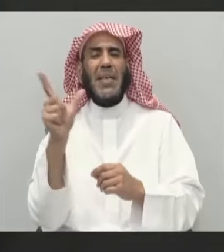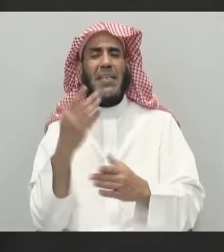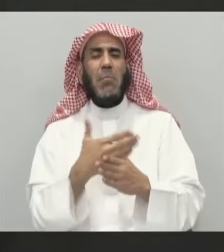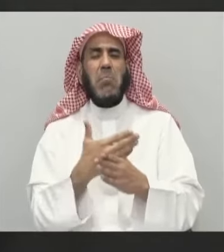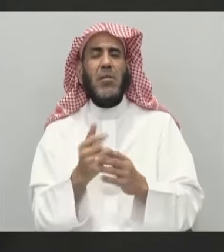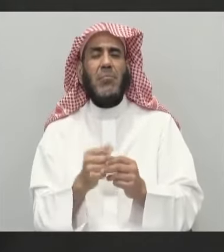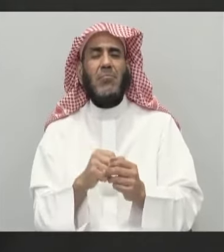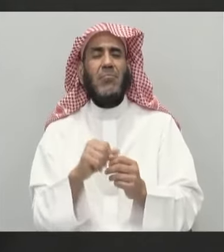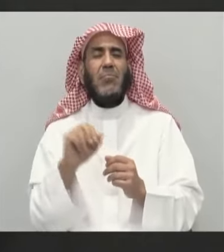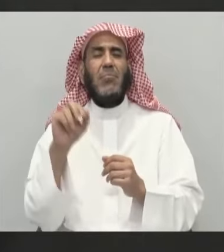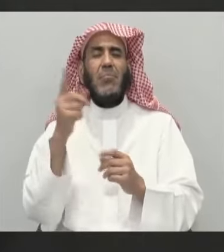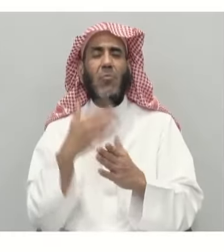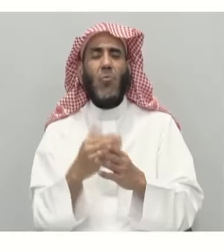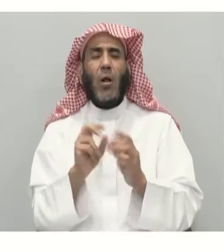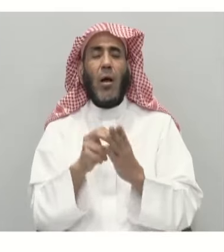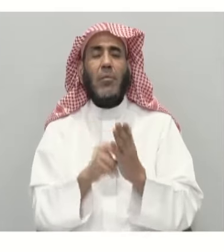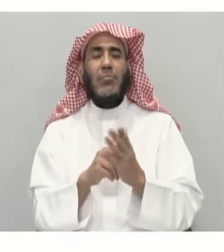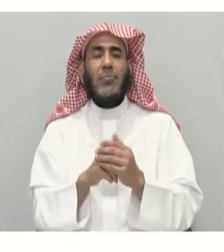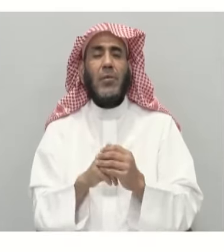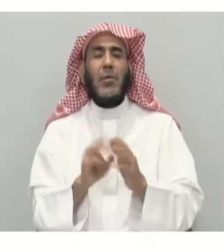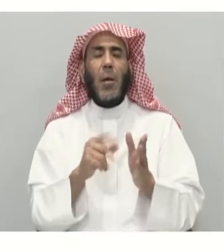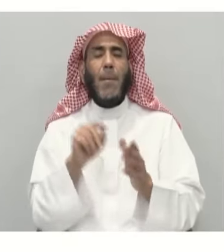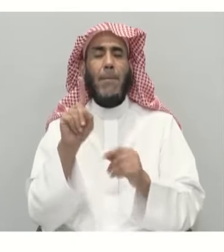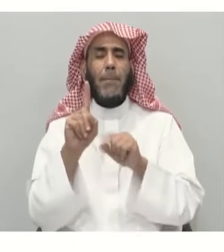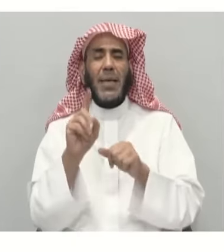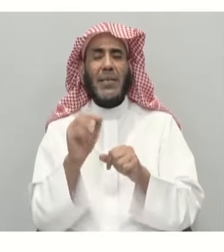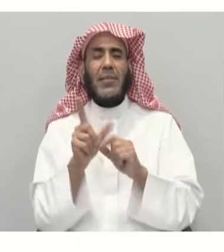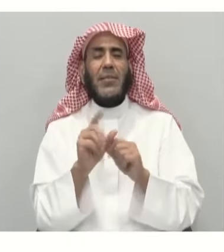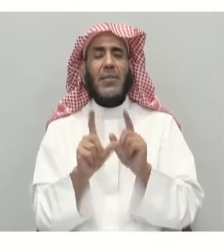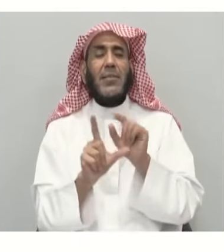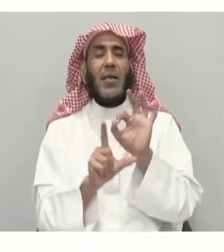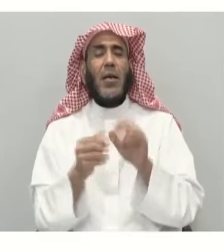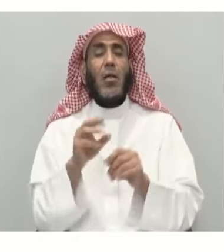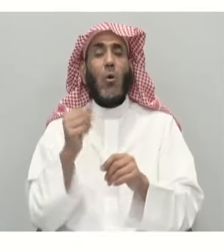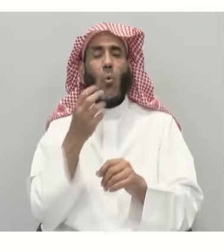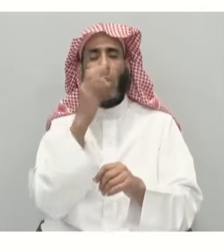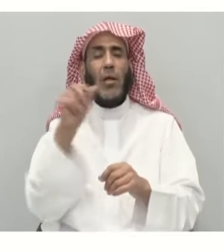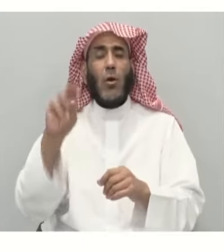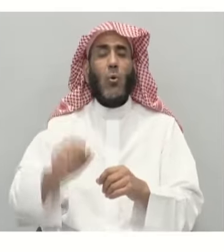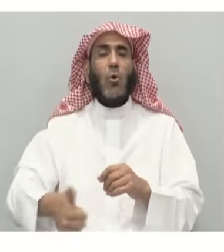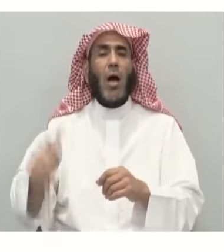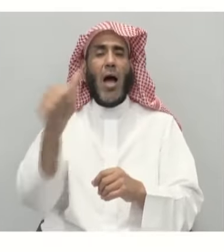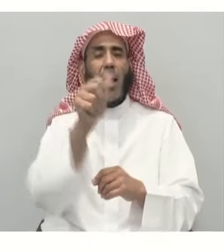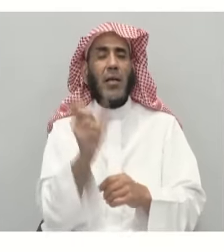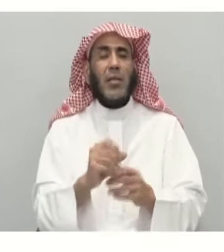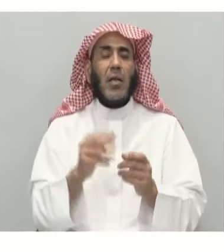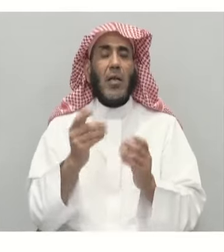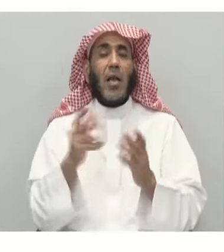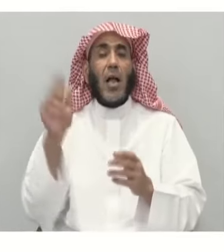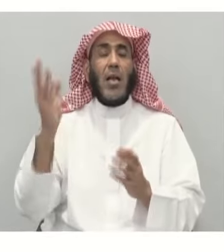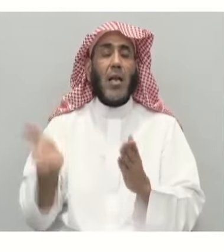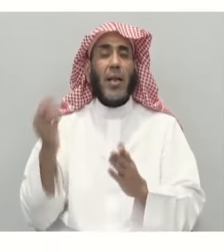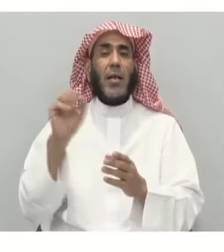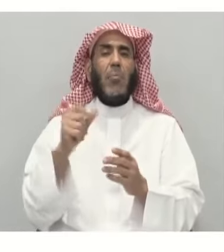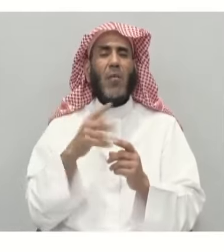او القاعده التي ذكرناها سلفا ايضا عندنا كلمه القران الكريم 30 جزءا وتلاحظ لفظه